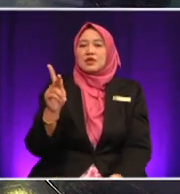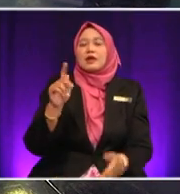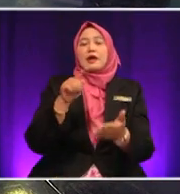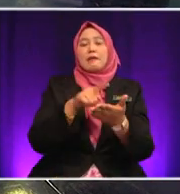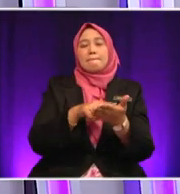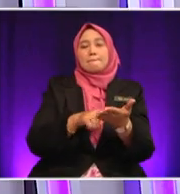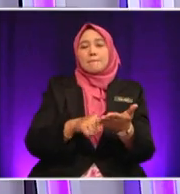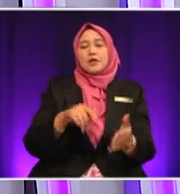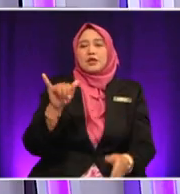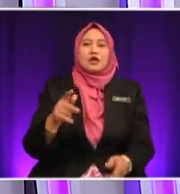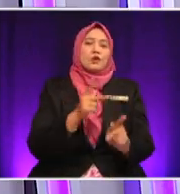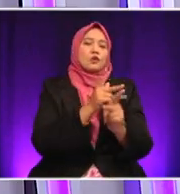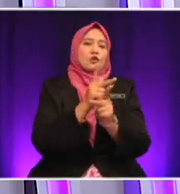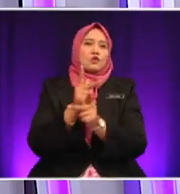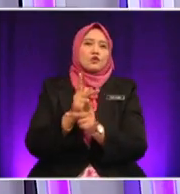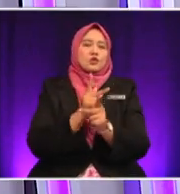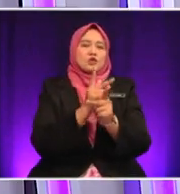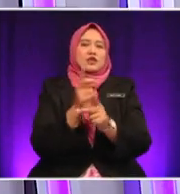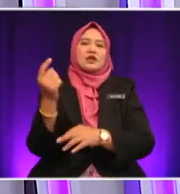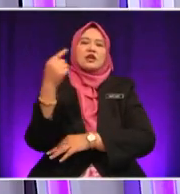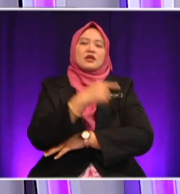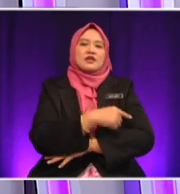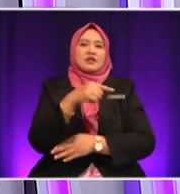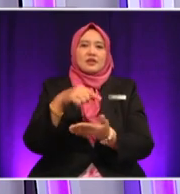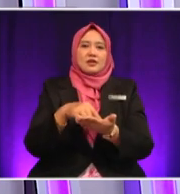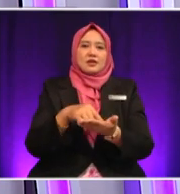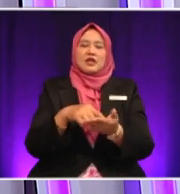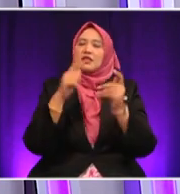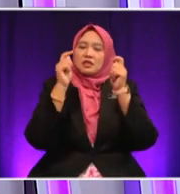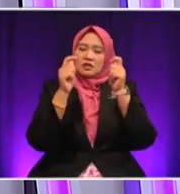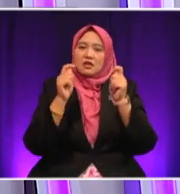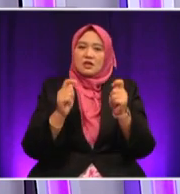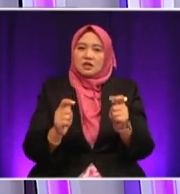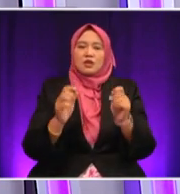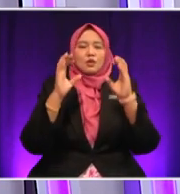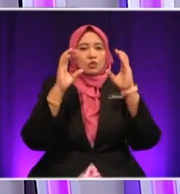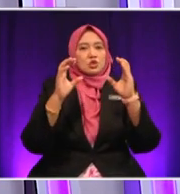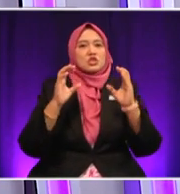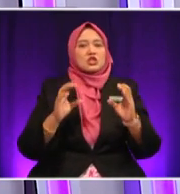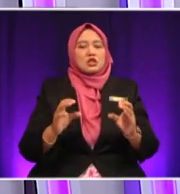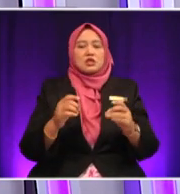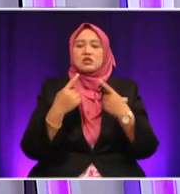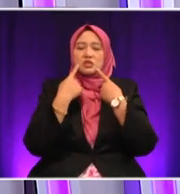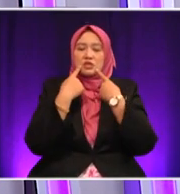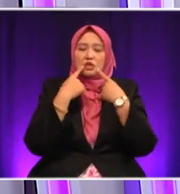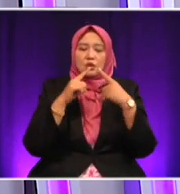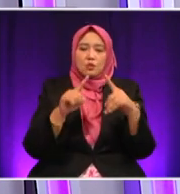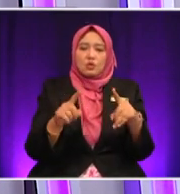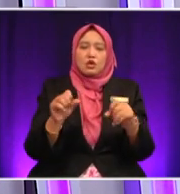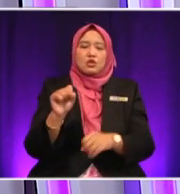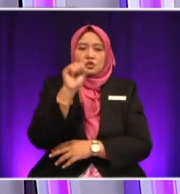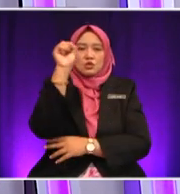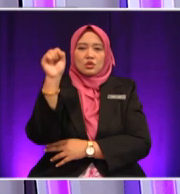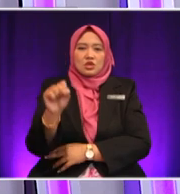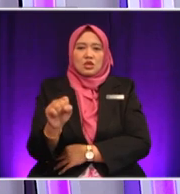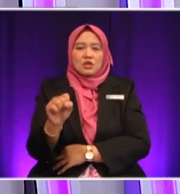dengan cara ataupun teknik menjawab soalnya contohnya kalau bertanyakan implikasi pastikan anda